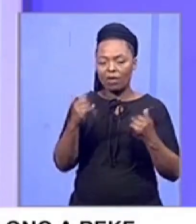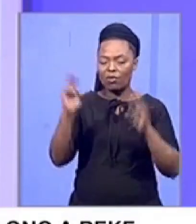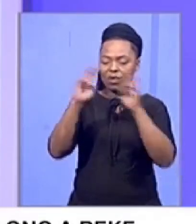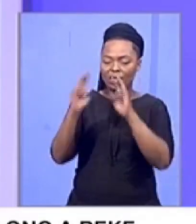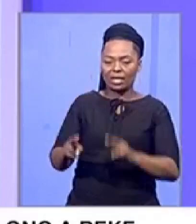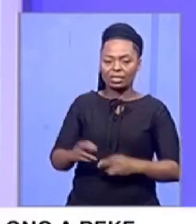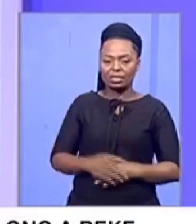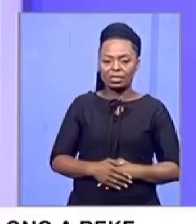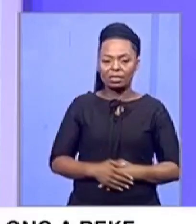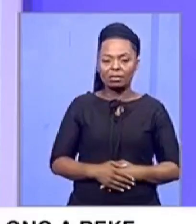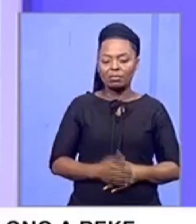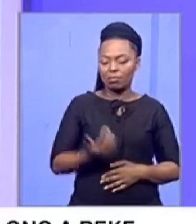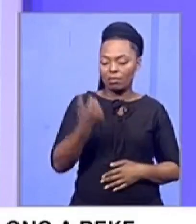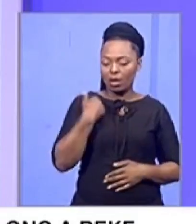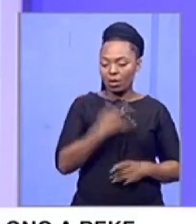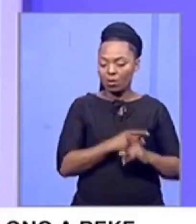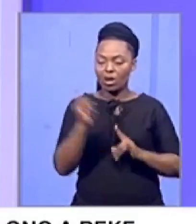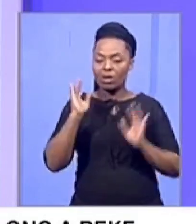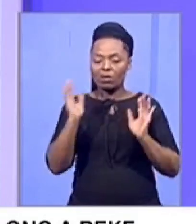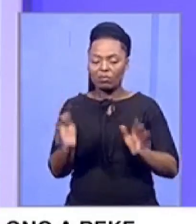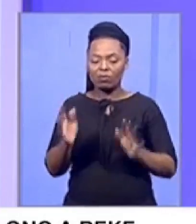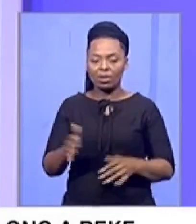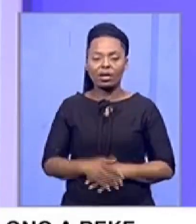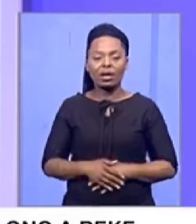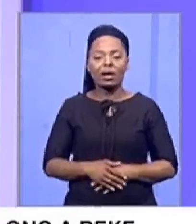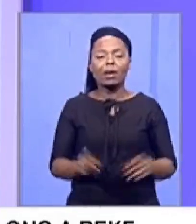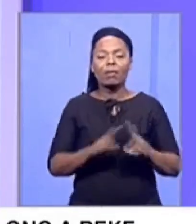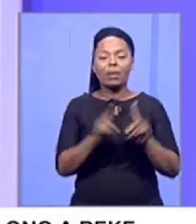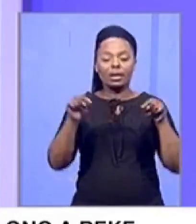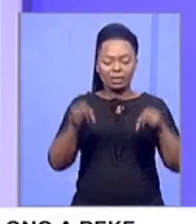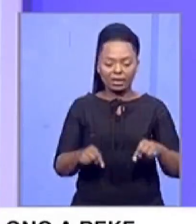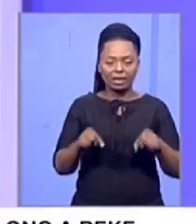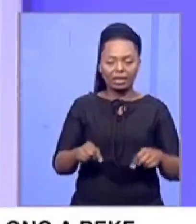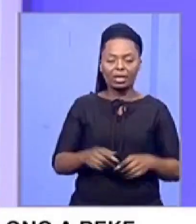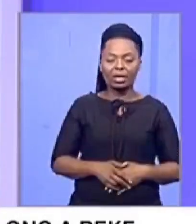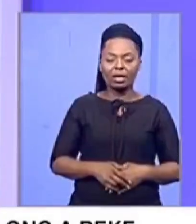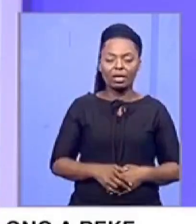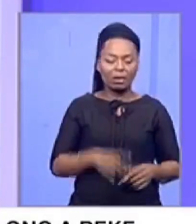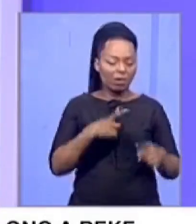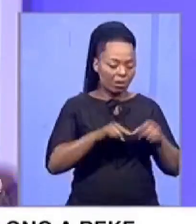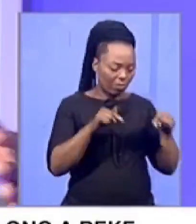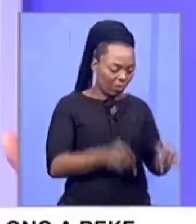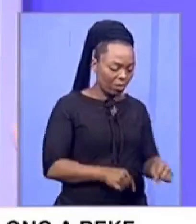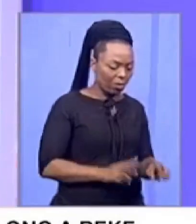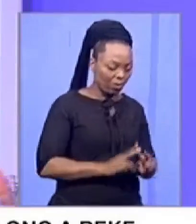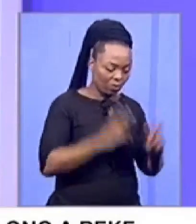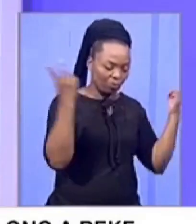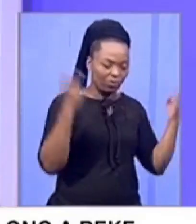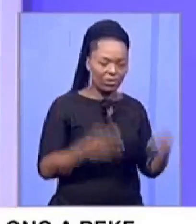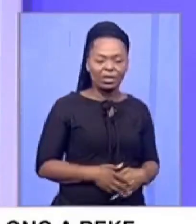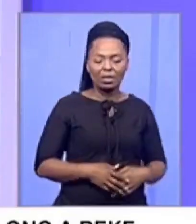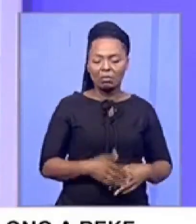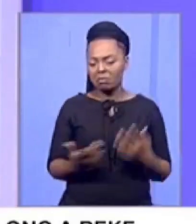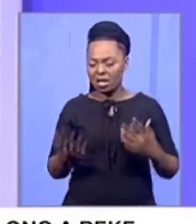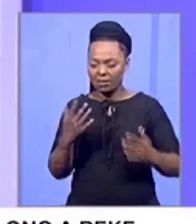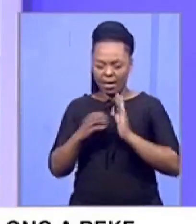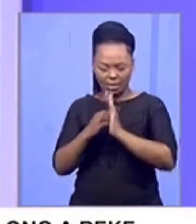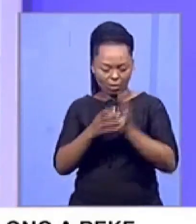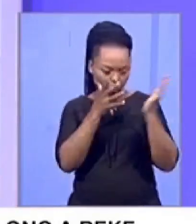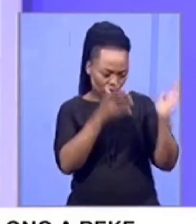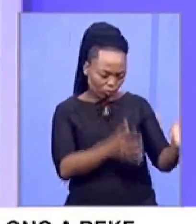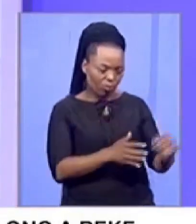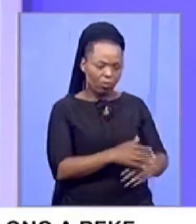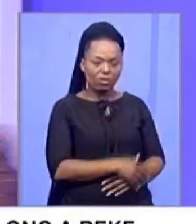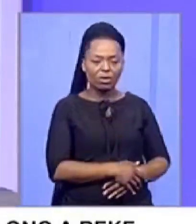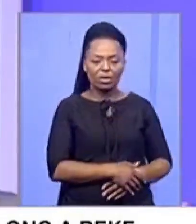papadi e kgatlano le Limpopo empane ha re sheba kwano lapeng tshebetso ya bona ha intle ebe phapang ya e tla kae ho mo ho